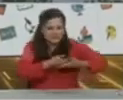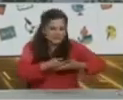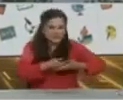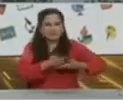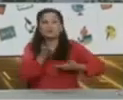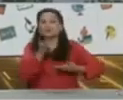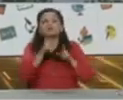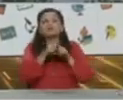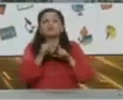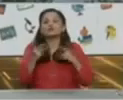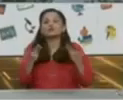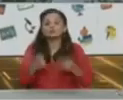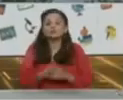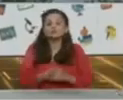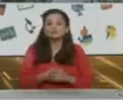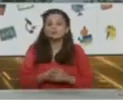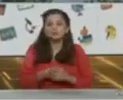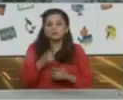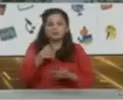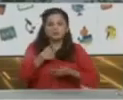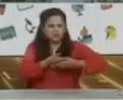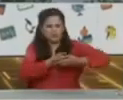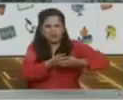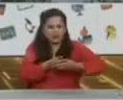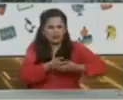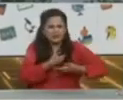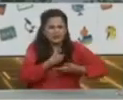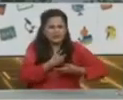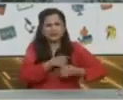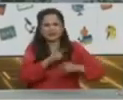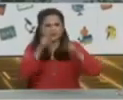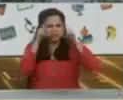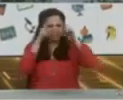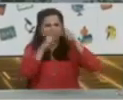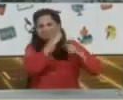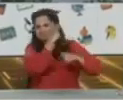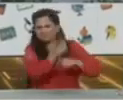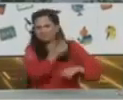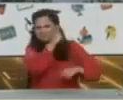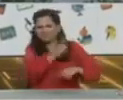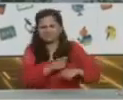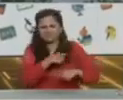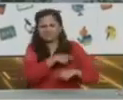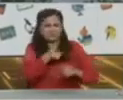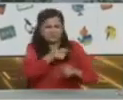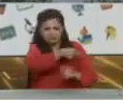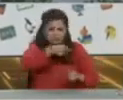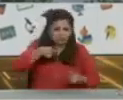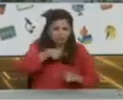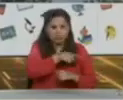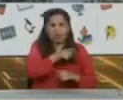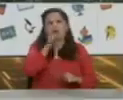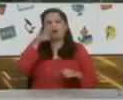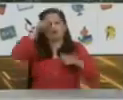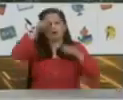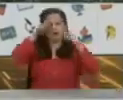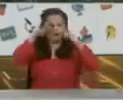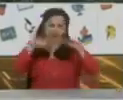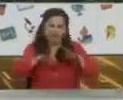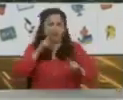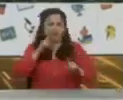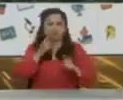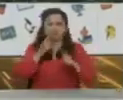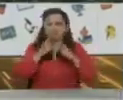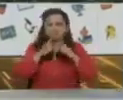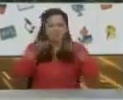हैं? आप बच्चे को अगर चश्मा वापस लेने की कोशिश करते हैं तो वो रोता है, पेन